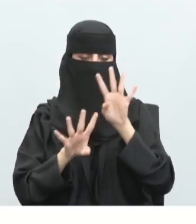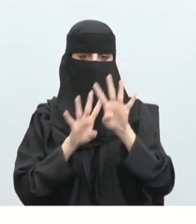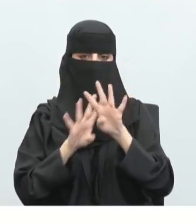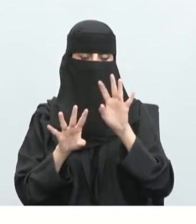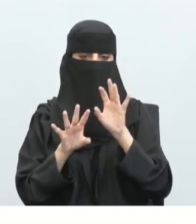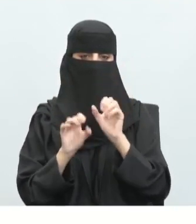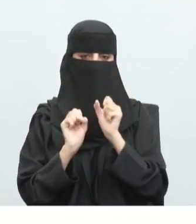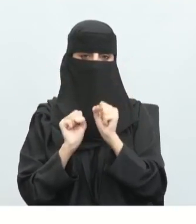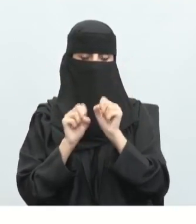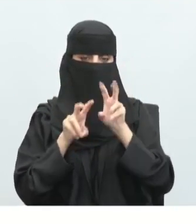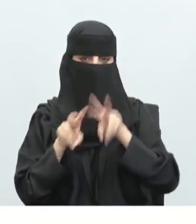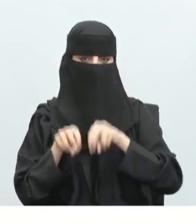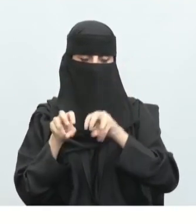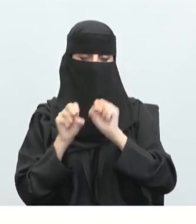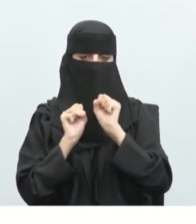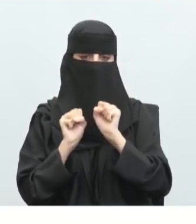جذوع الشجر